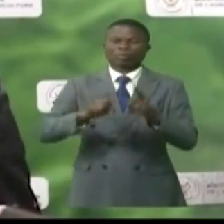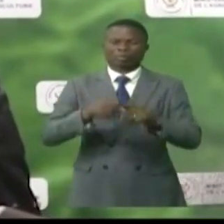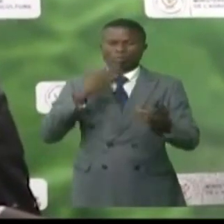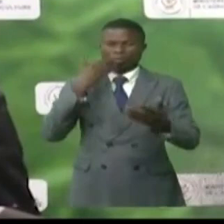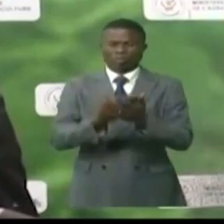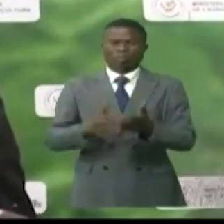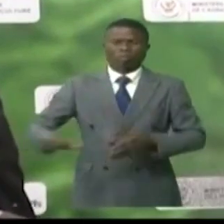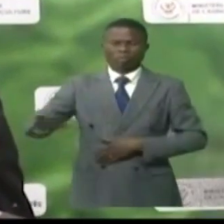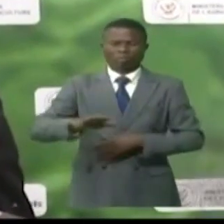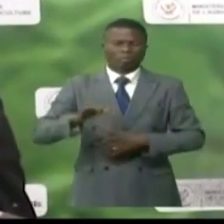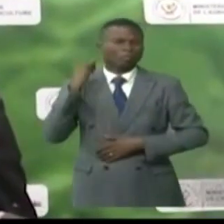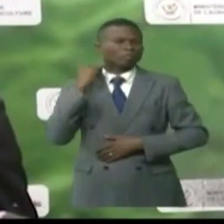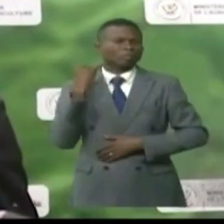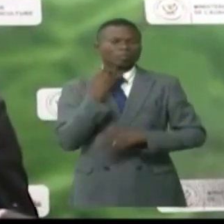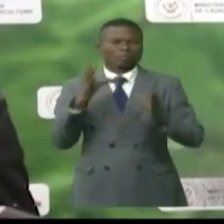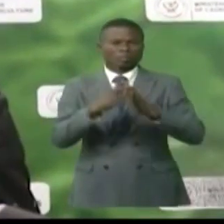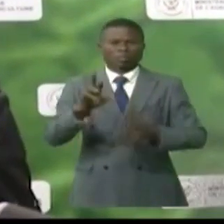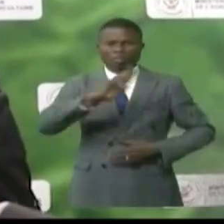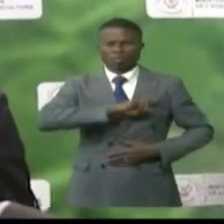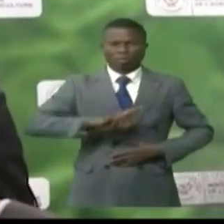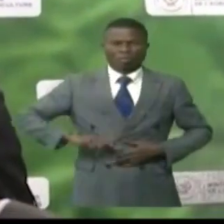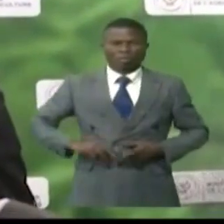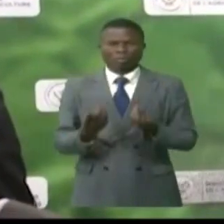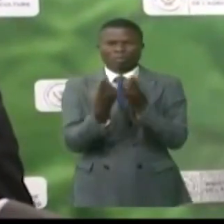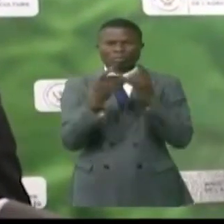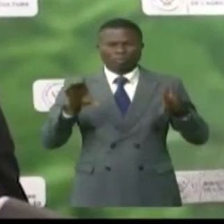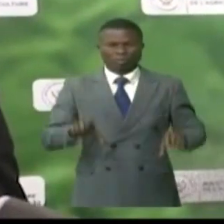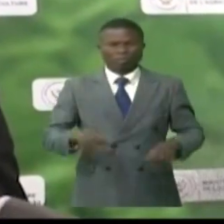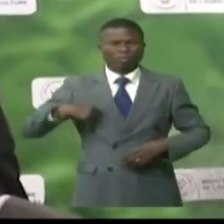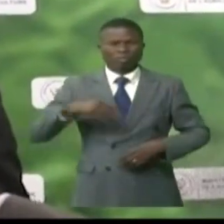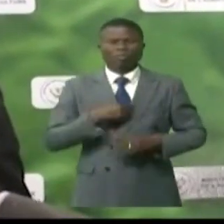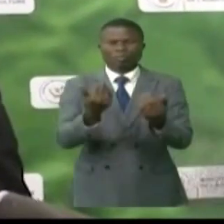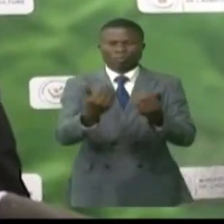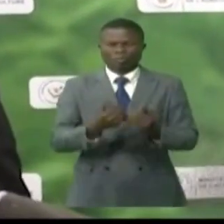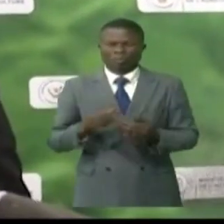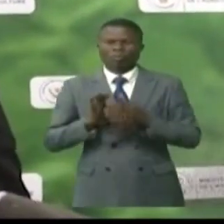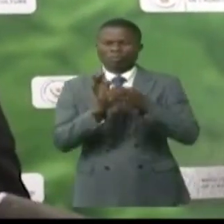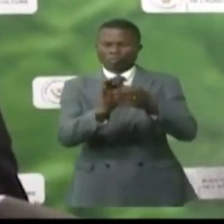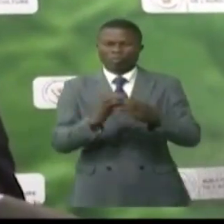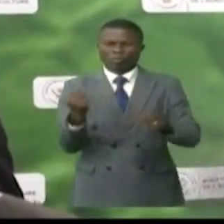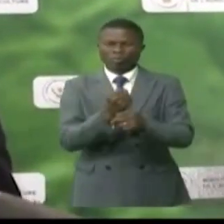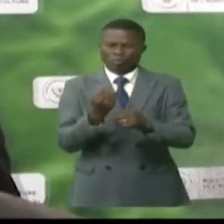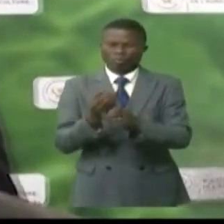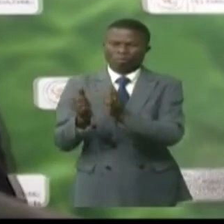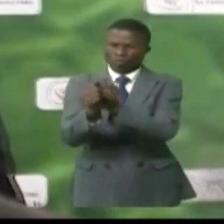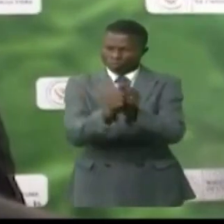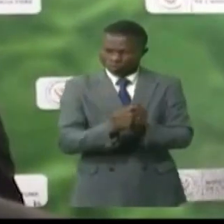l'État d'Israël et la République démocratique du Congo, nous voulons travailler